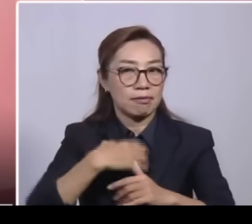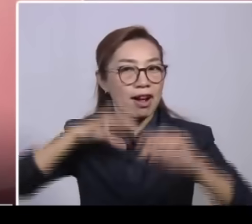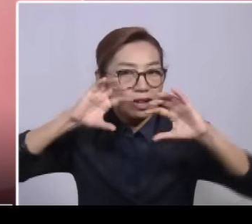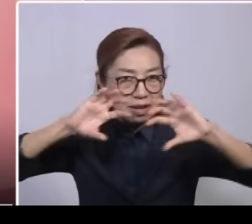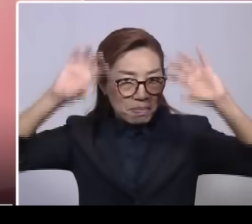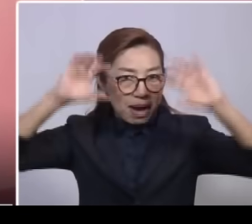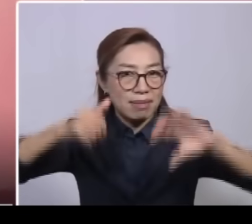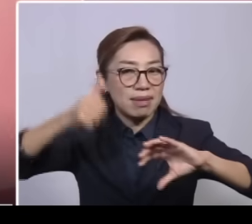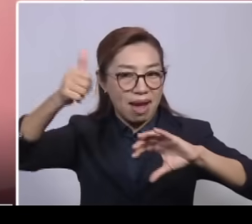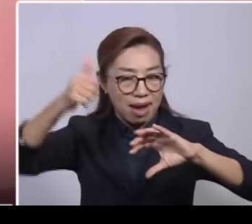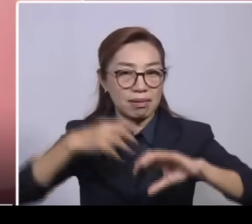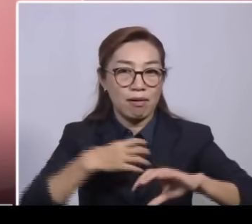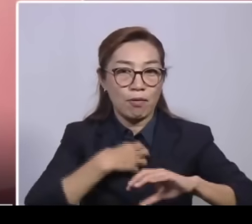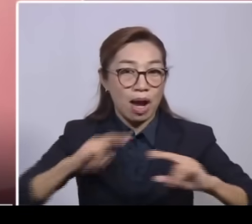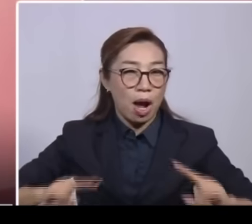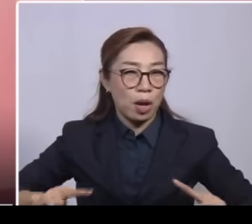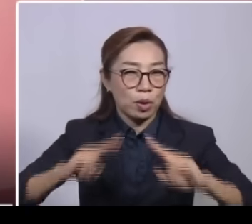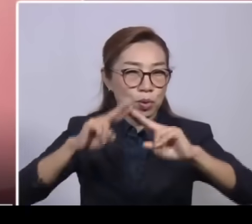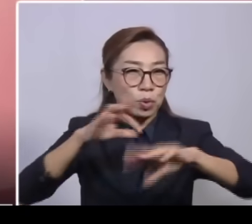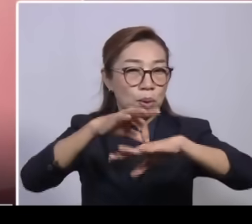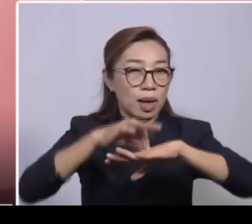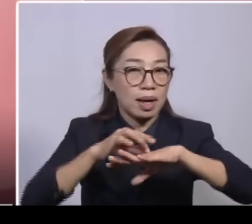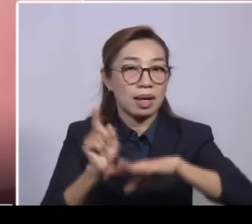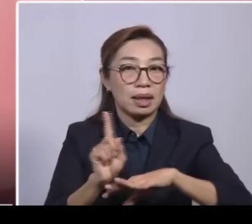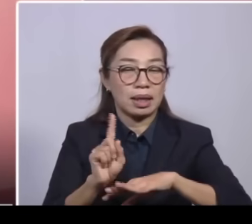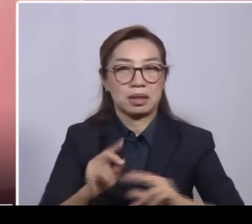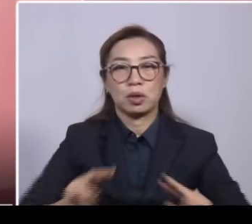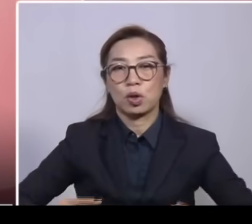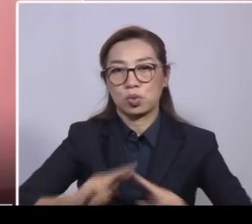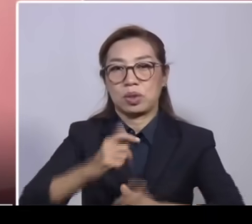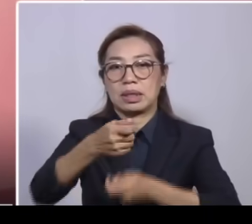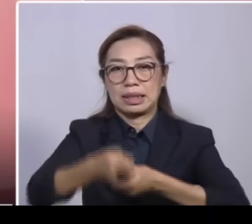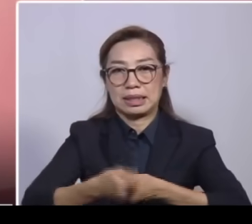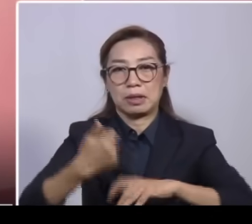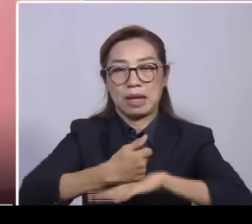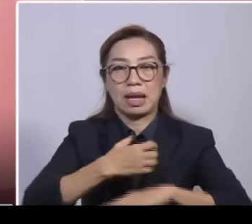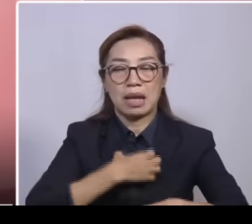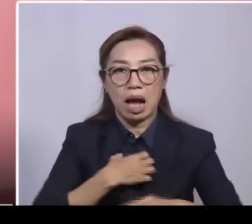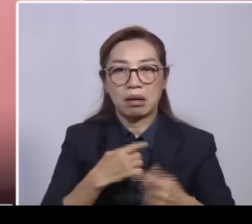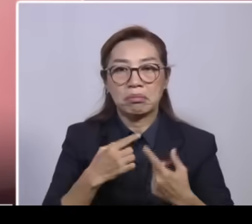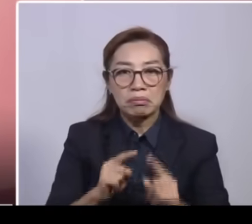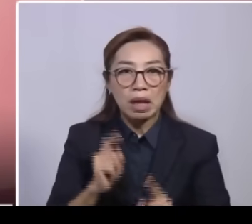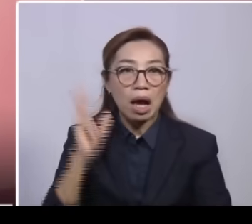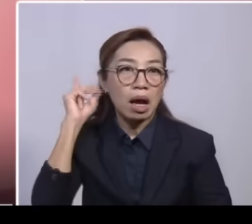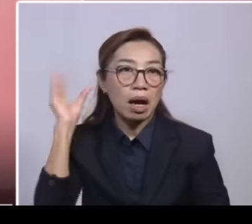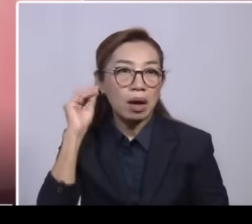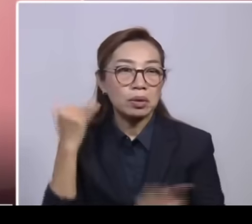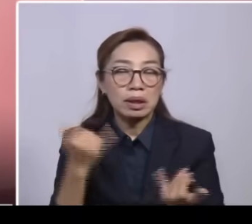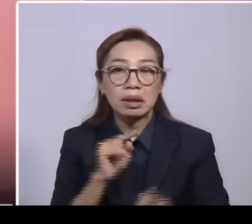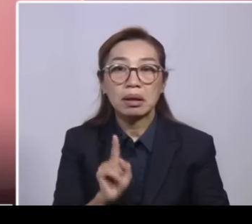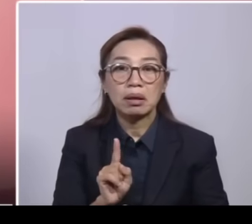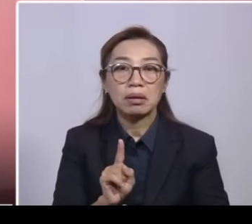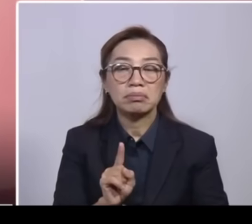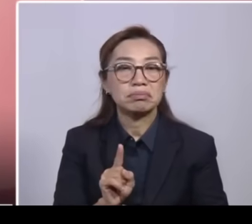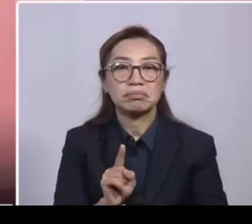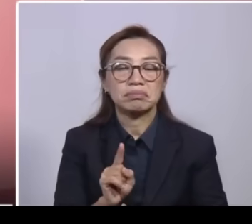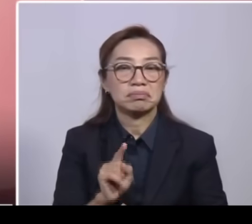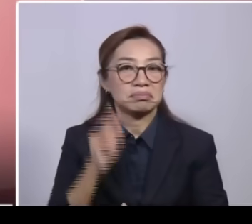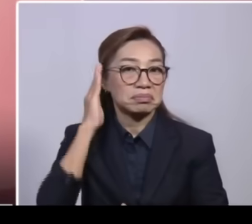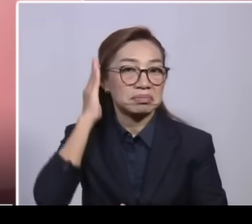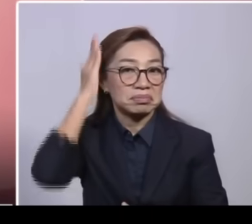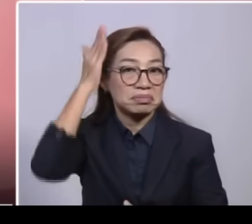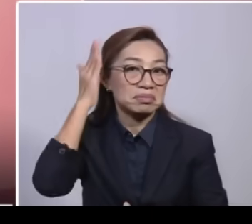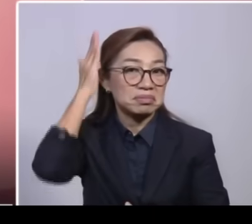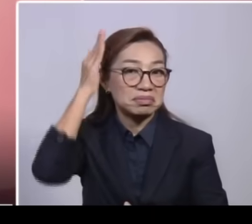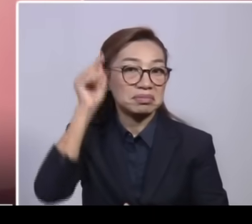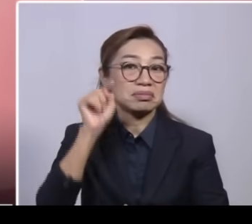กระทรวงที่คุณสมศักดิ์อยากจะไปนั่งมากๆก็คือกระทรวงเกษตรและสหกรณ์แต่ตอนนี้กระแสข่าวเป็นยังไงคุณหน่อยแน่ก็ร้อยเอกธรรมนัสพรหม